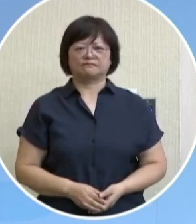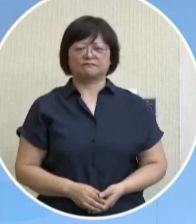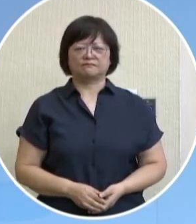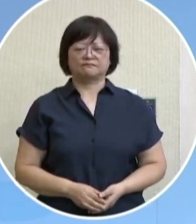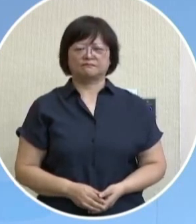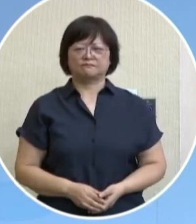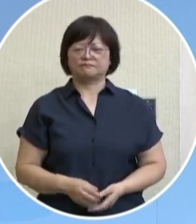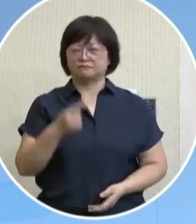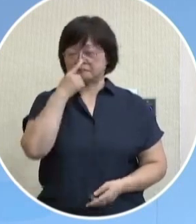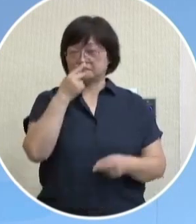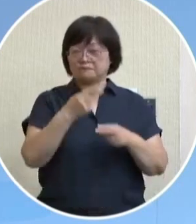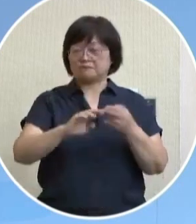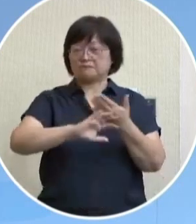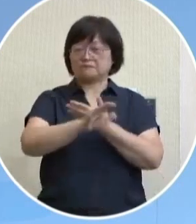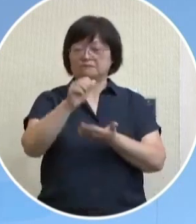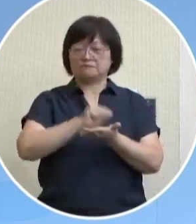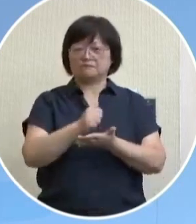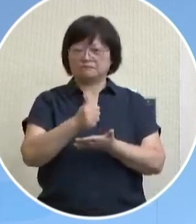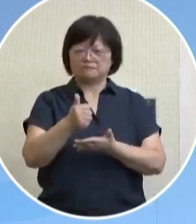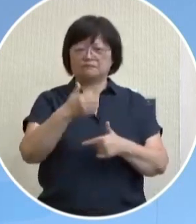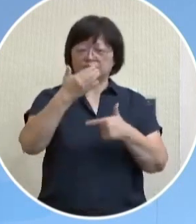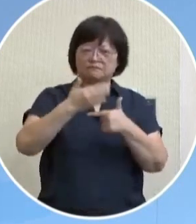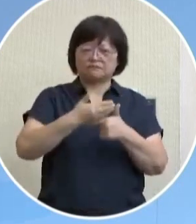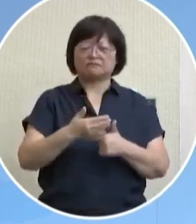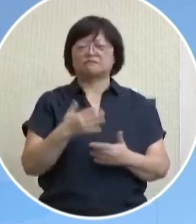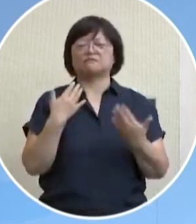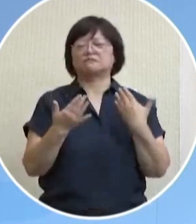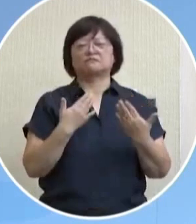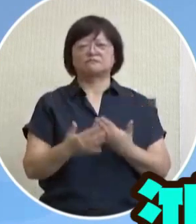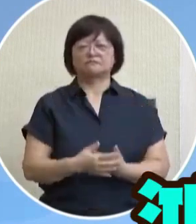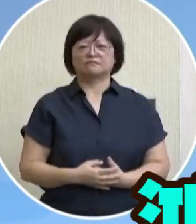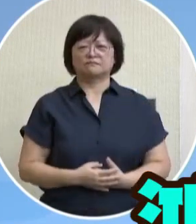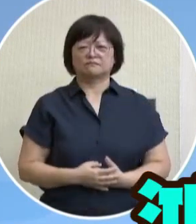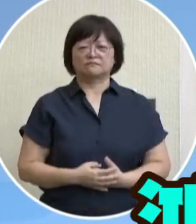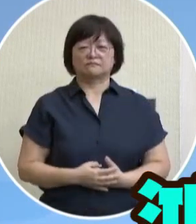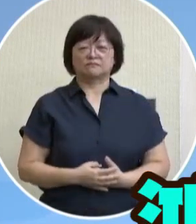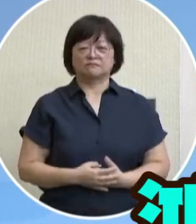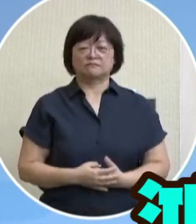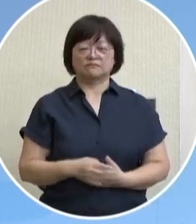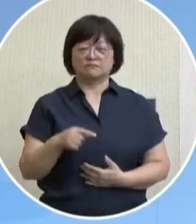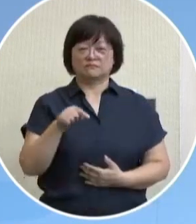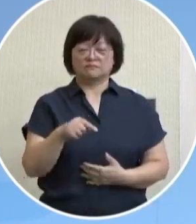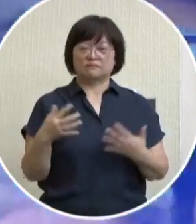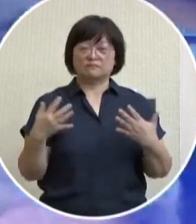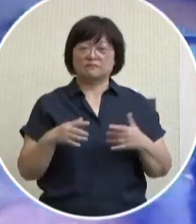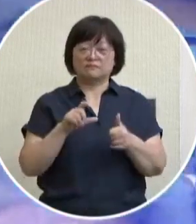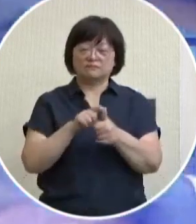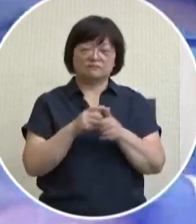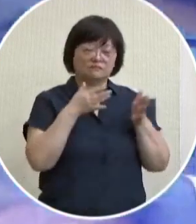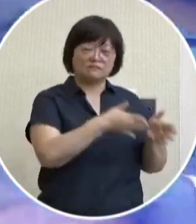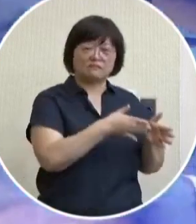海外的媒体更知道，这个不是鸿海一家公司的问题，